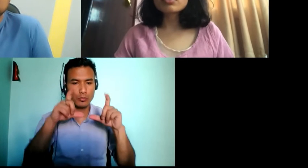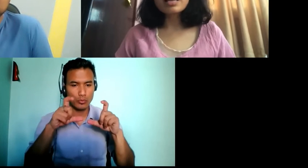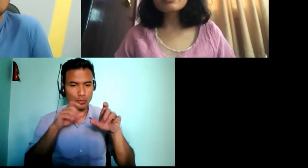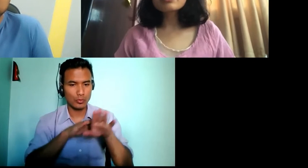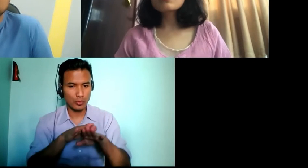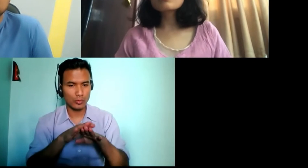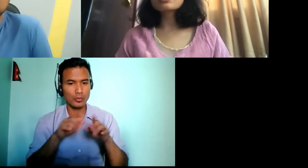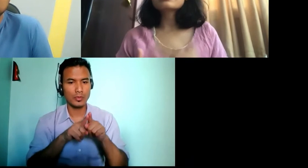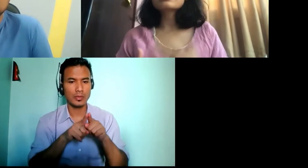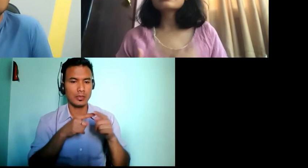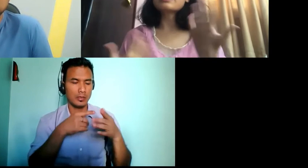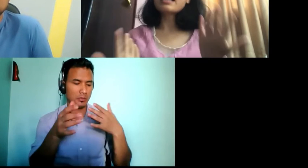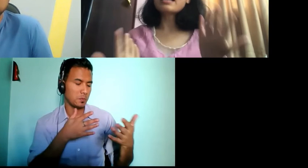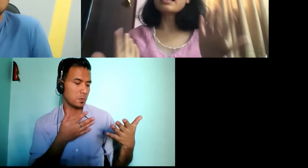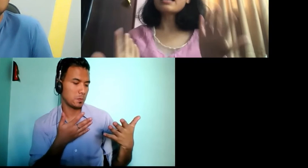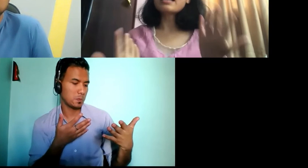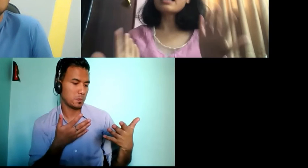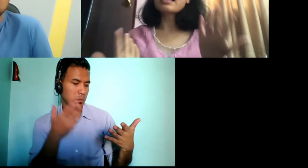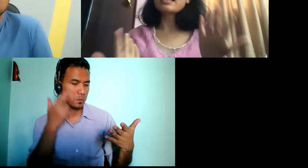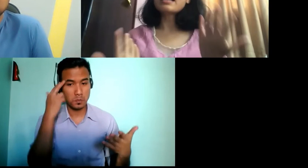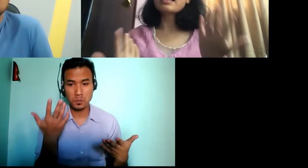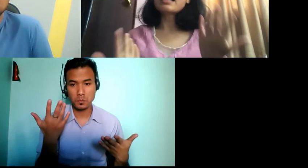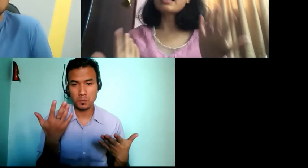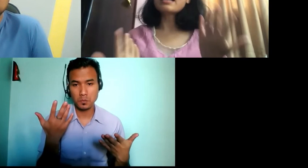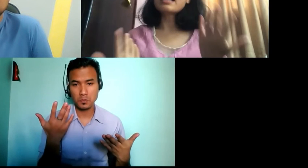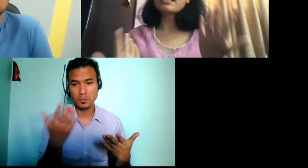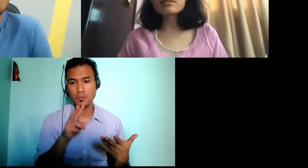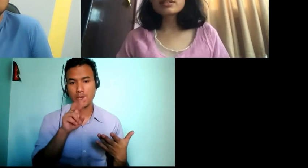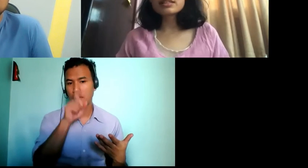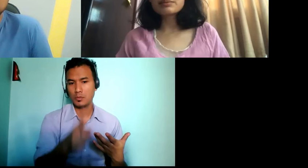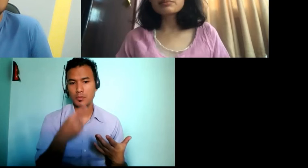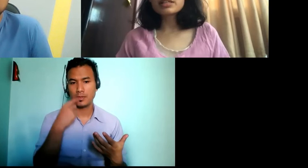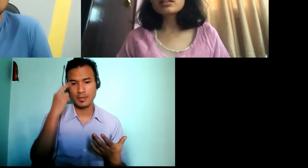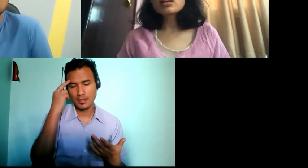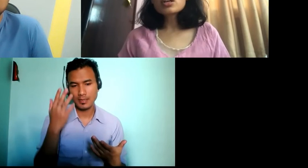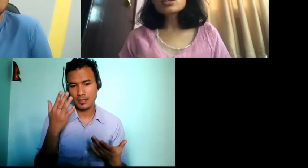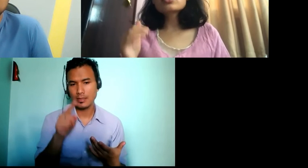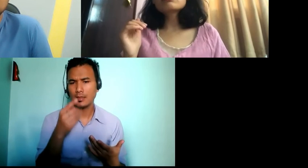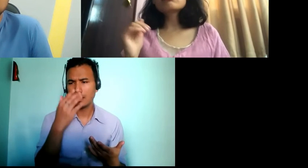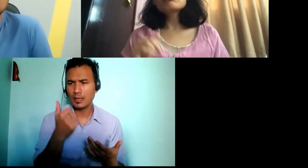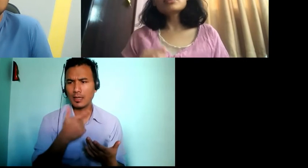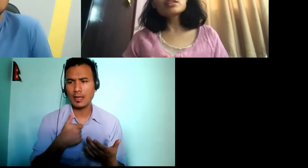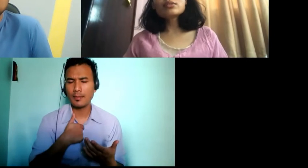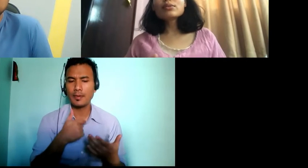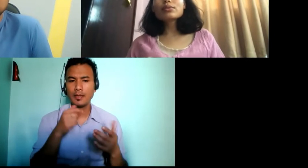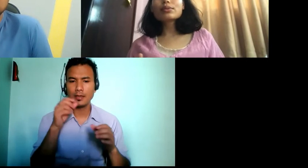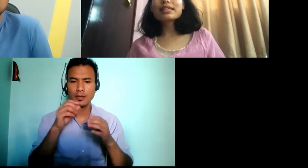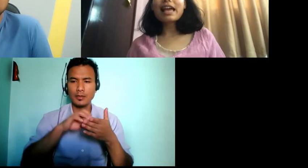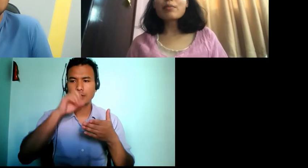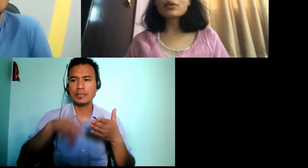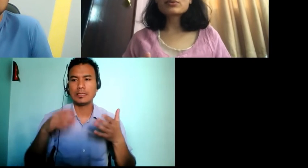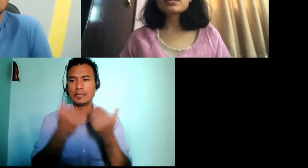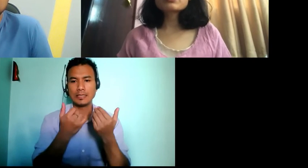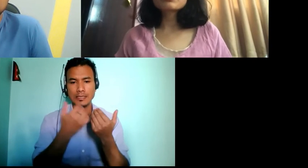पिक्चर्सहरू आयो कि उहाँलाई थाहै छैन कि त्यो भाइरस हो भनेर, सो हामीले गएर चाहिँ डिलिट गरिदियौँ होइन। सो